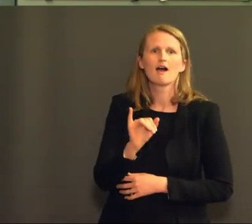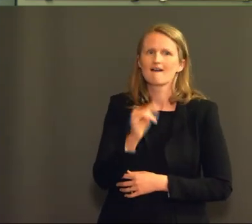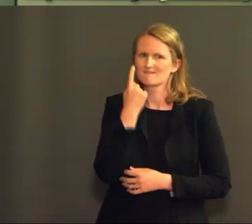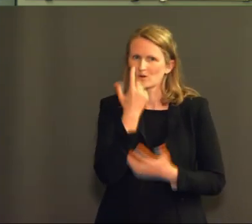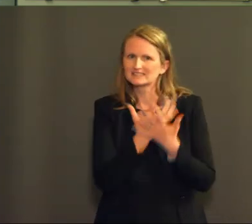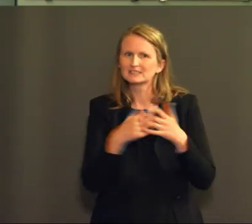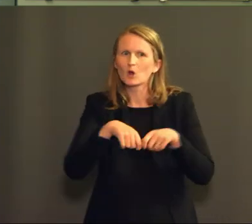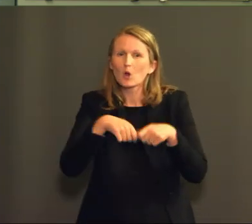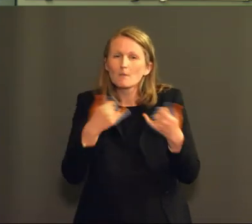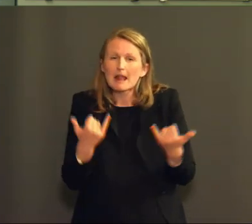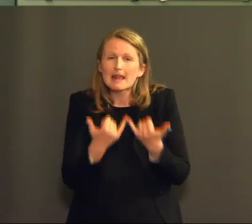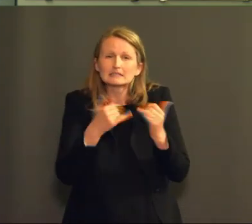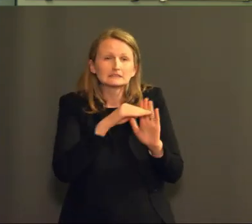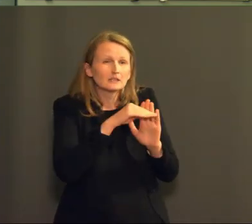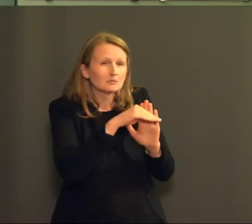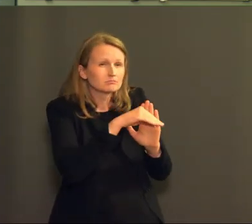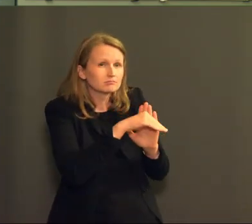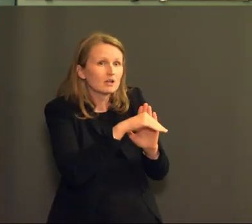critiques. Actuellement,